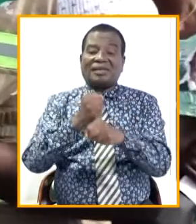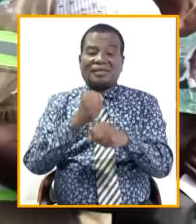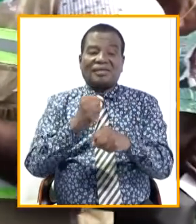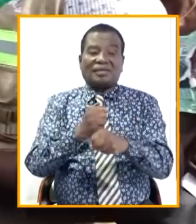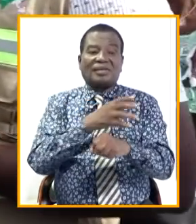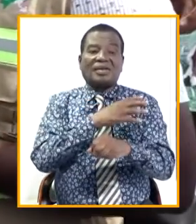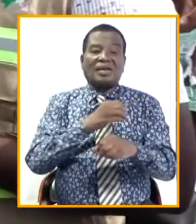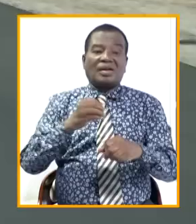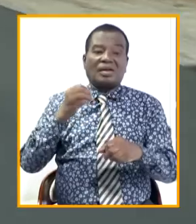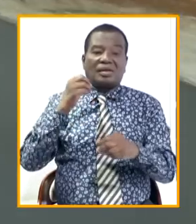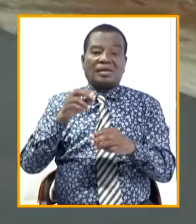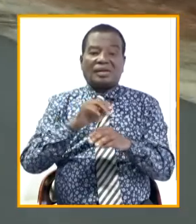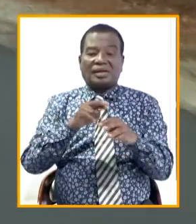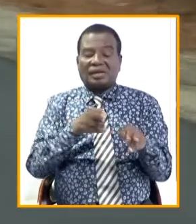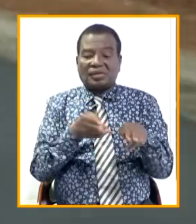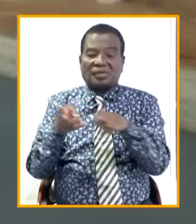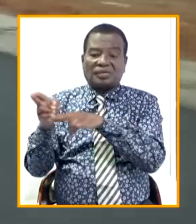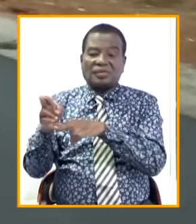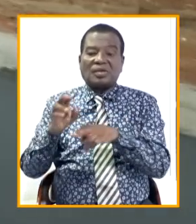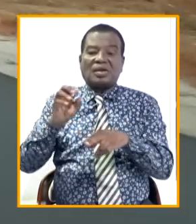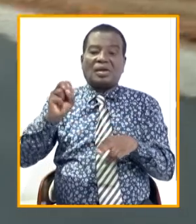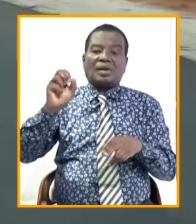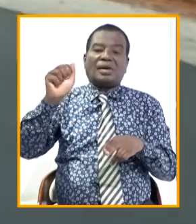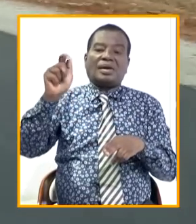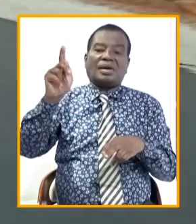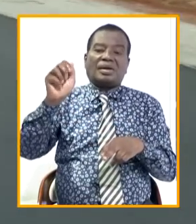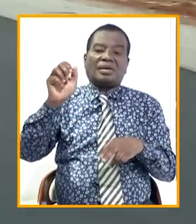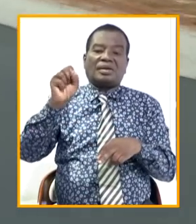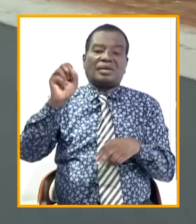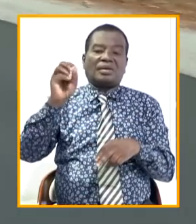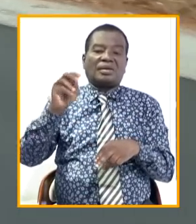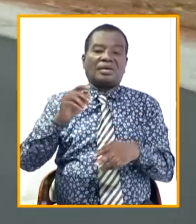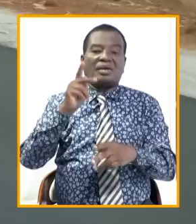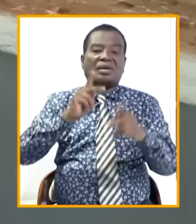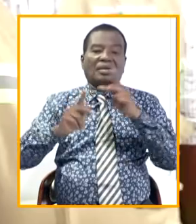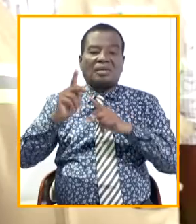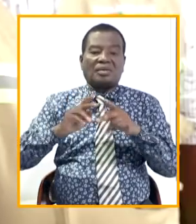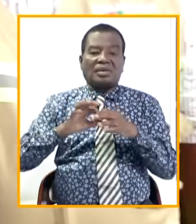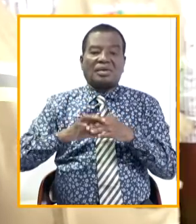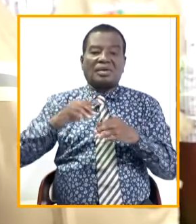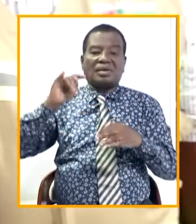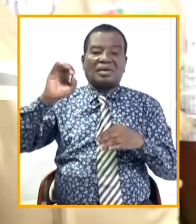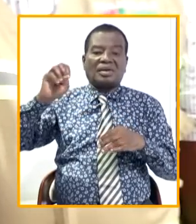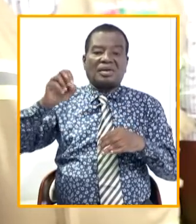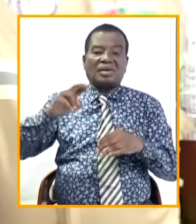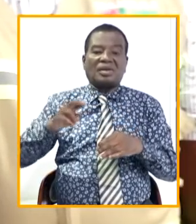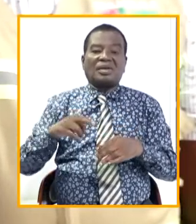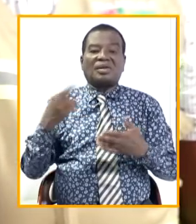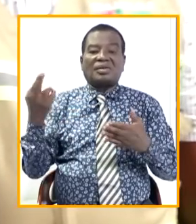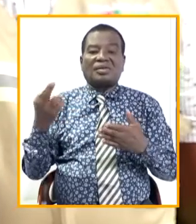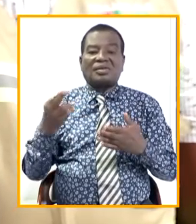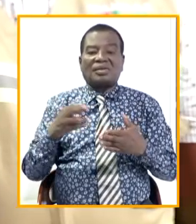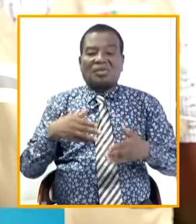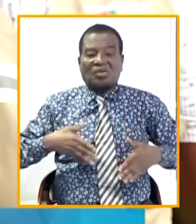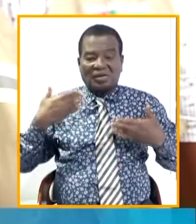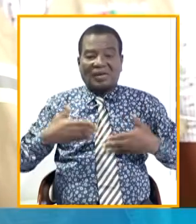de bitumage de la route Thiébissou-Sakassou-Béoumi. Les populations de Thiébissou sont en joie. Vous savez que le siège du royaume baoulé se trouve à